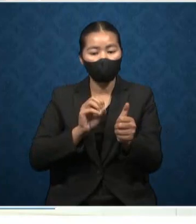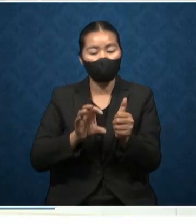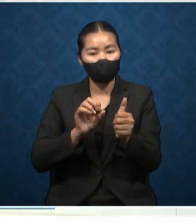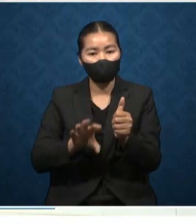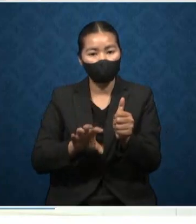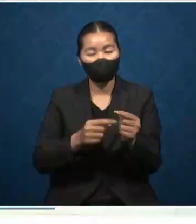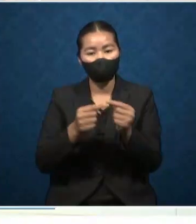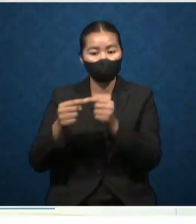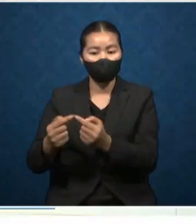อไปกับขอบคุณครับ